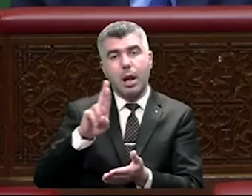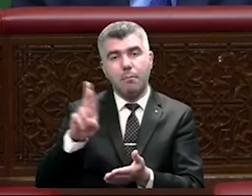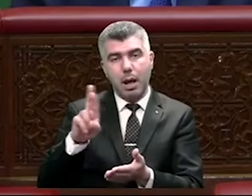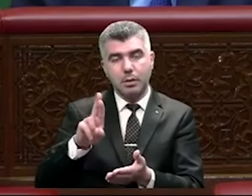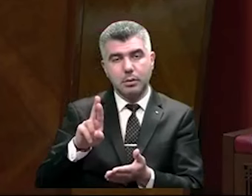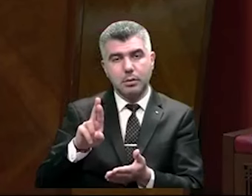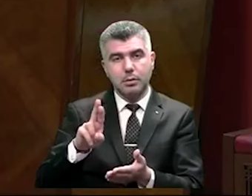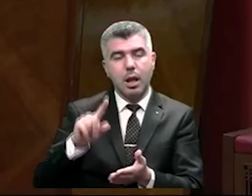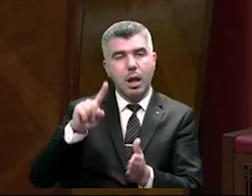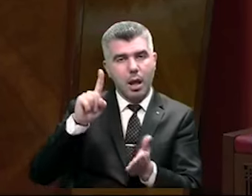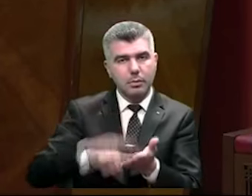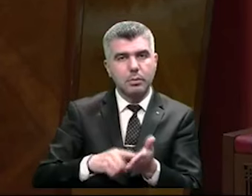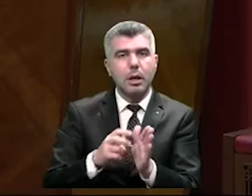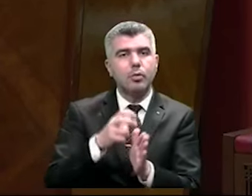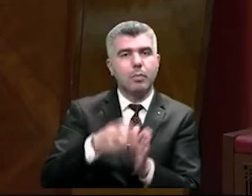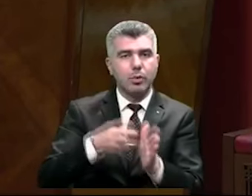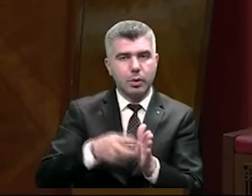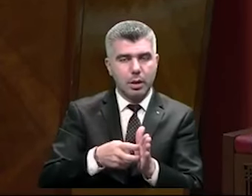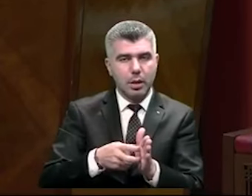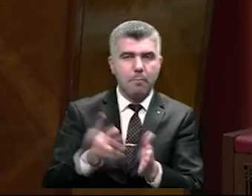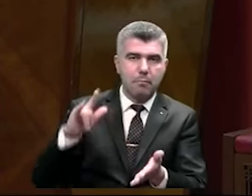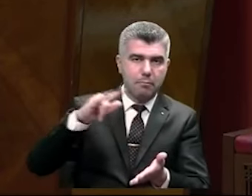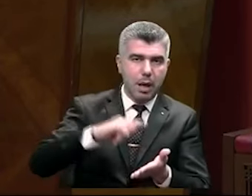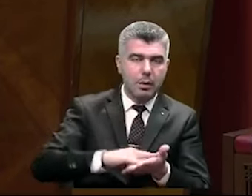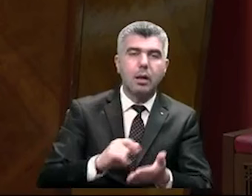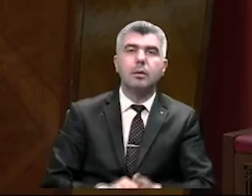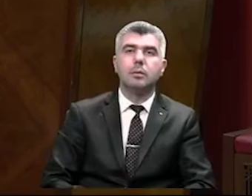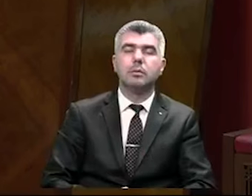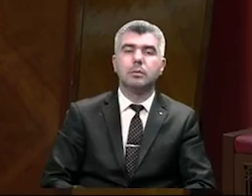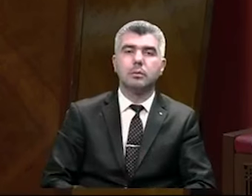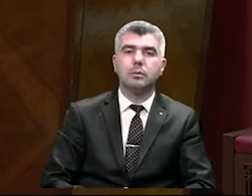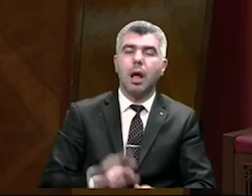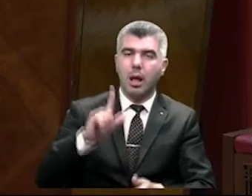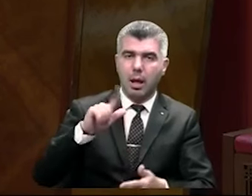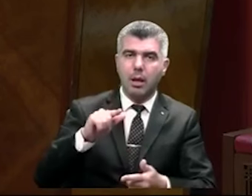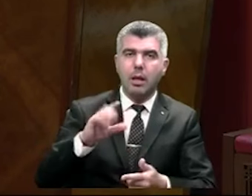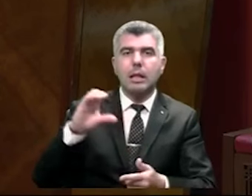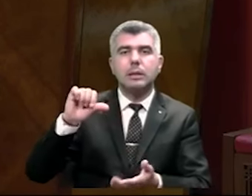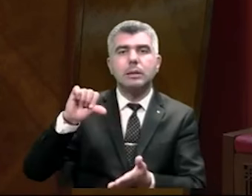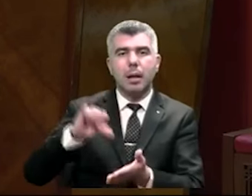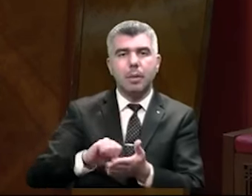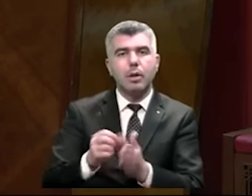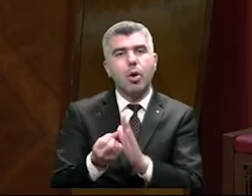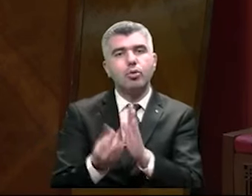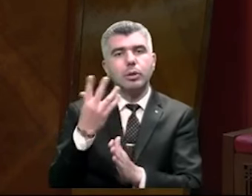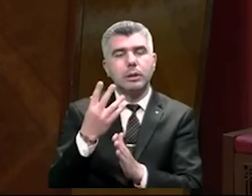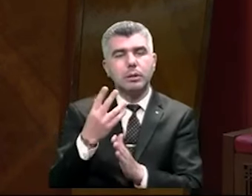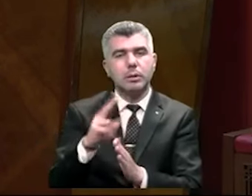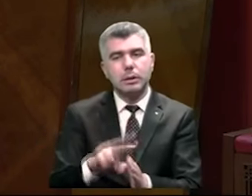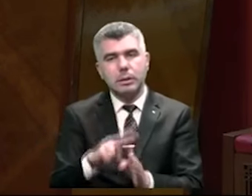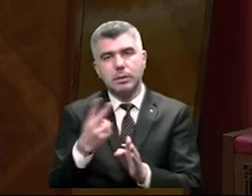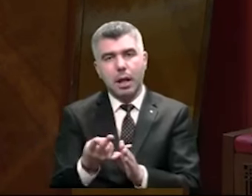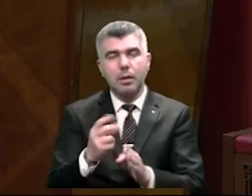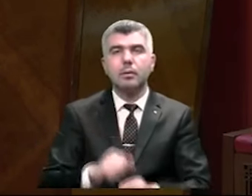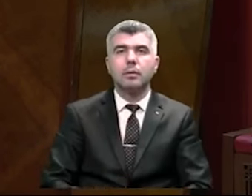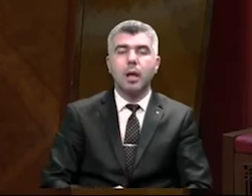مرتبط حتى هو بالسكه الحديديه غادي يمكننا نربط النواصر بطريقه افضل وبالطبع بحال